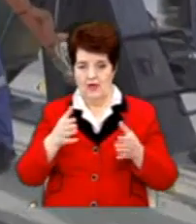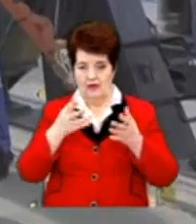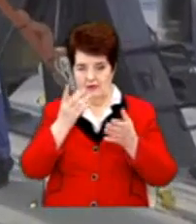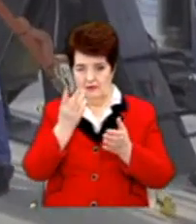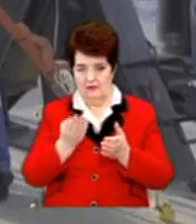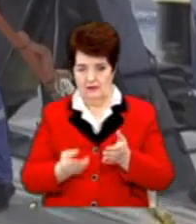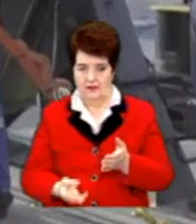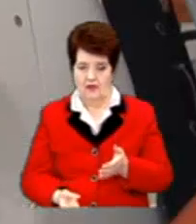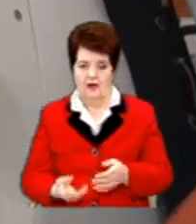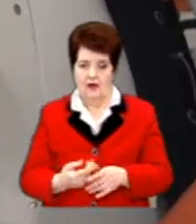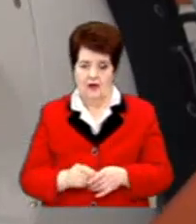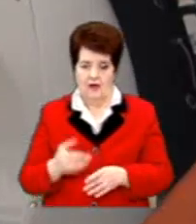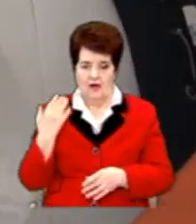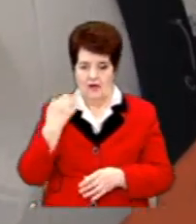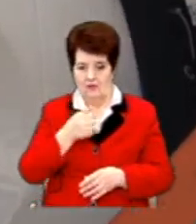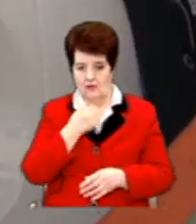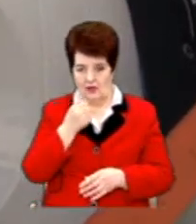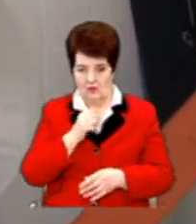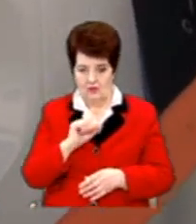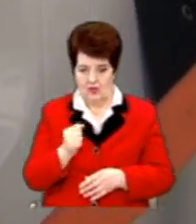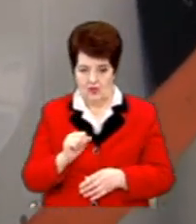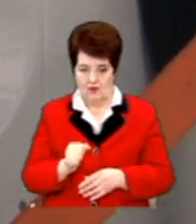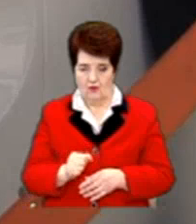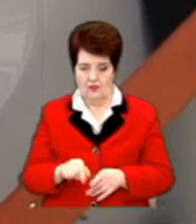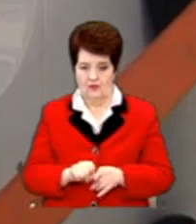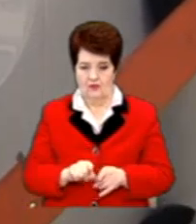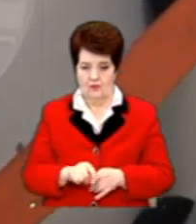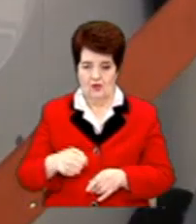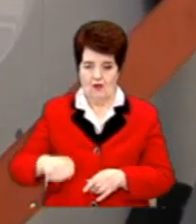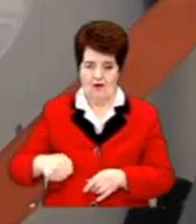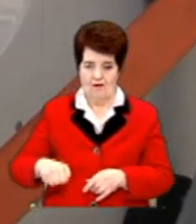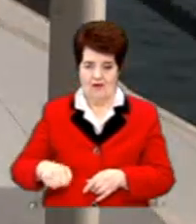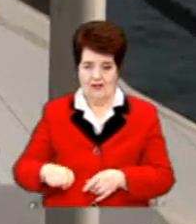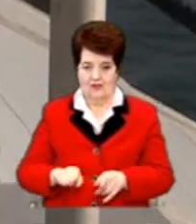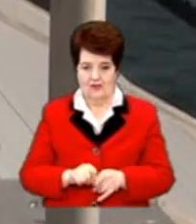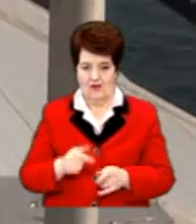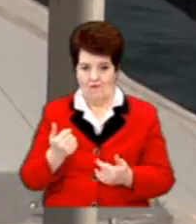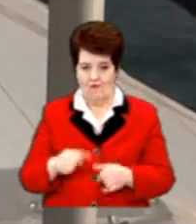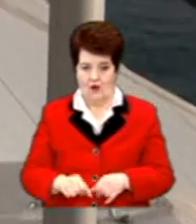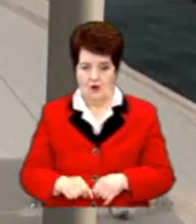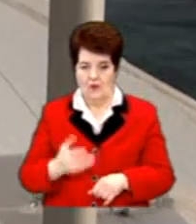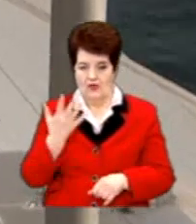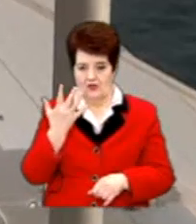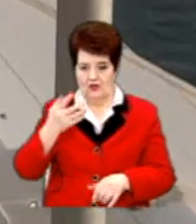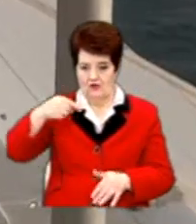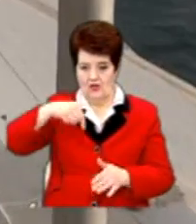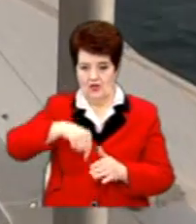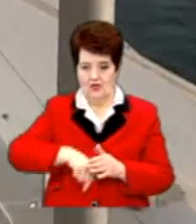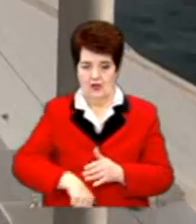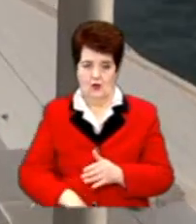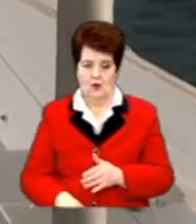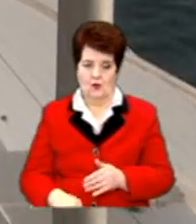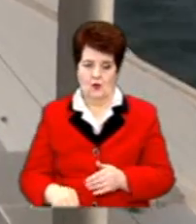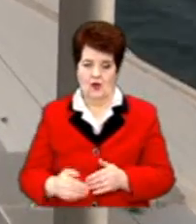În august anul trecut, batiscaful, care are forma unei valize, a dus la bun sfârșit expediția celor 5 adâncuri. A atins cele